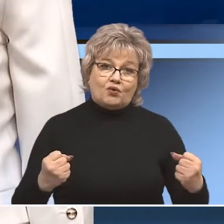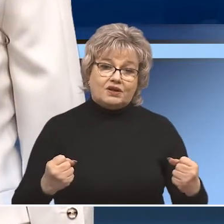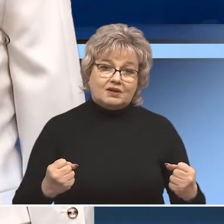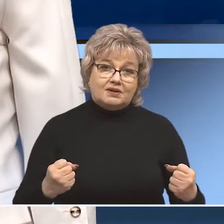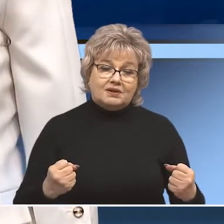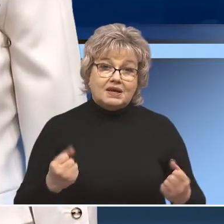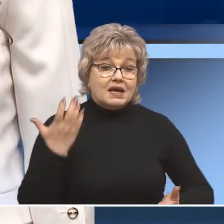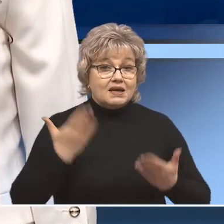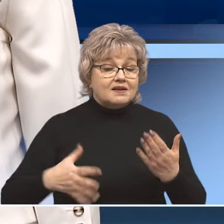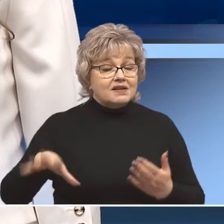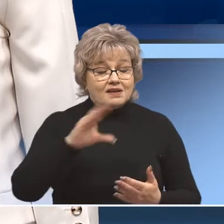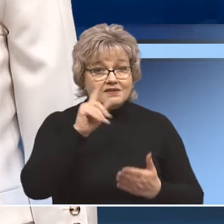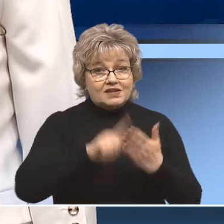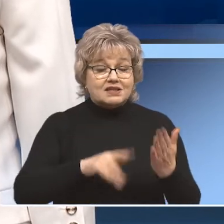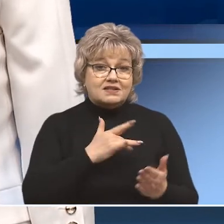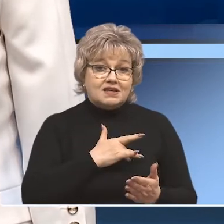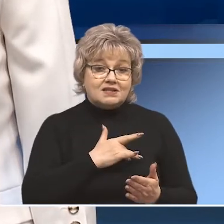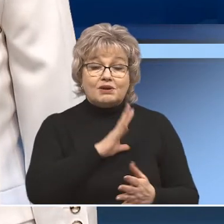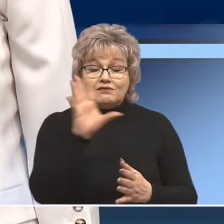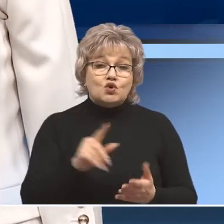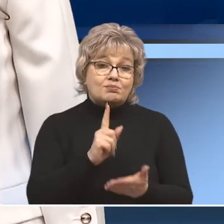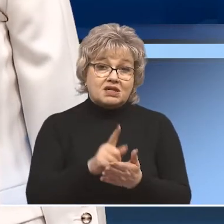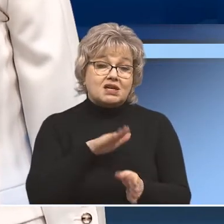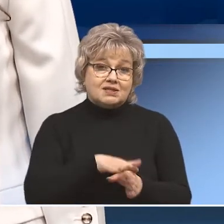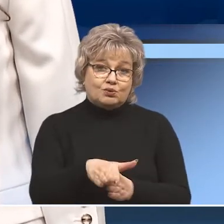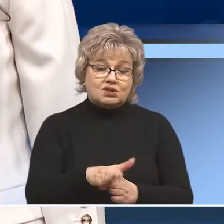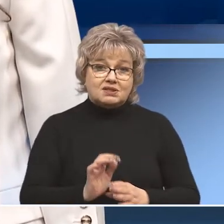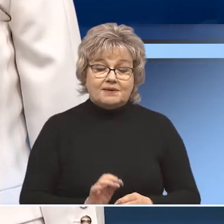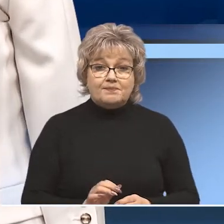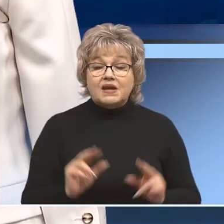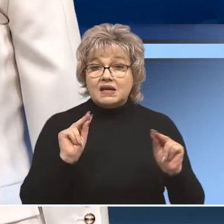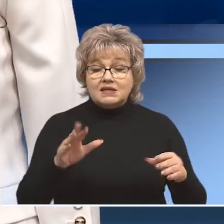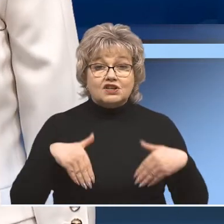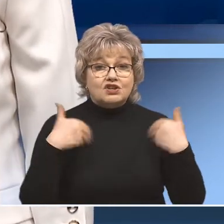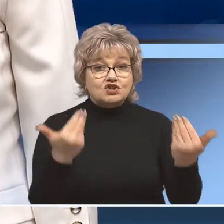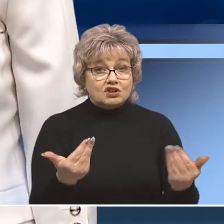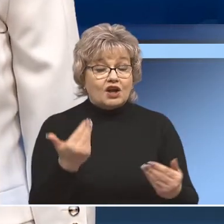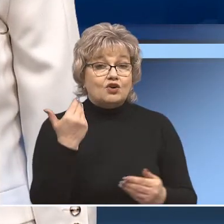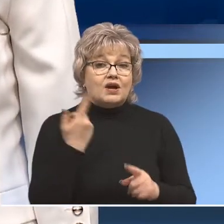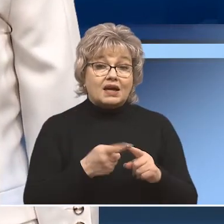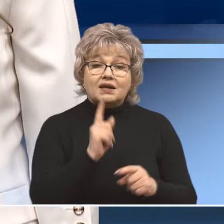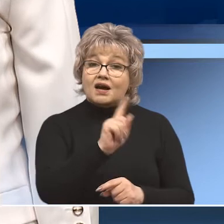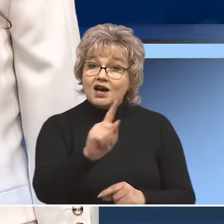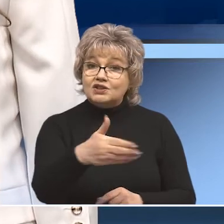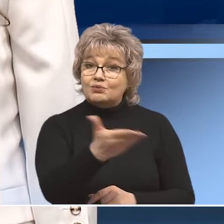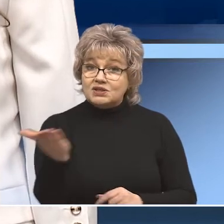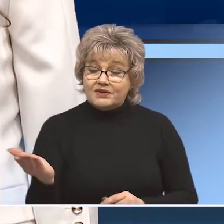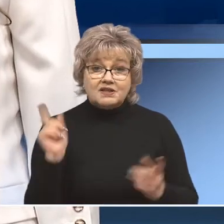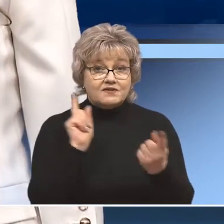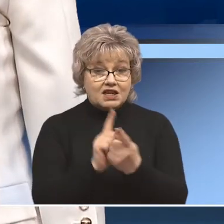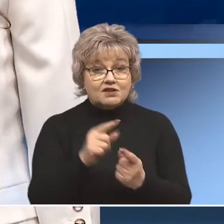здоровья. Верьте в это всем сердцем, и все обязательно сбудется. Искренне желаю этого каждому из